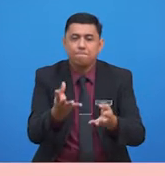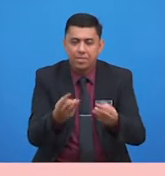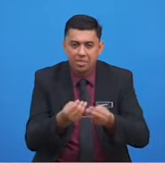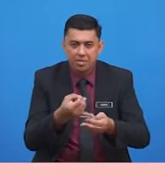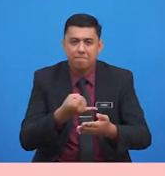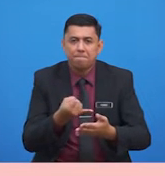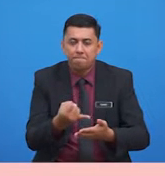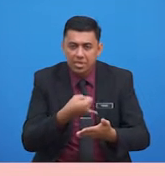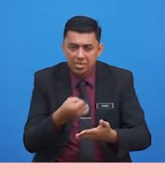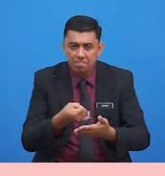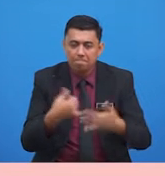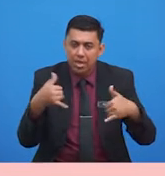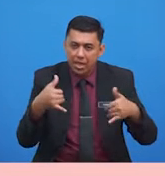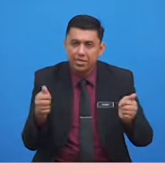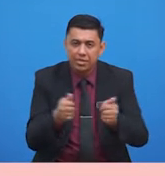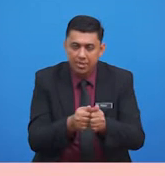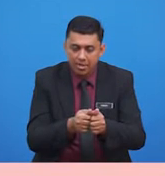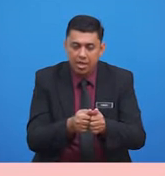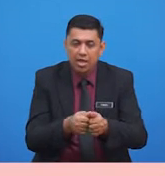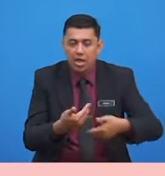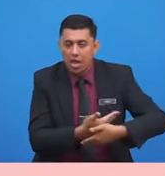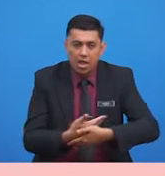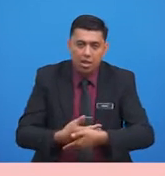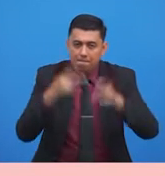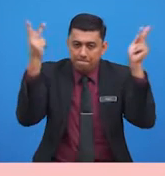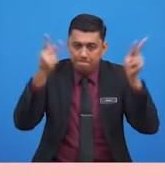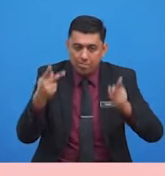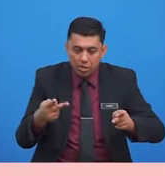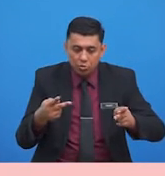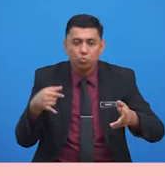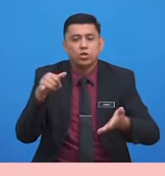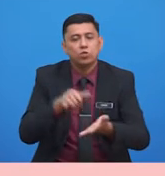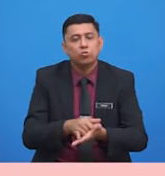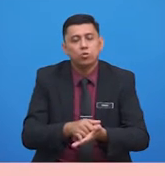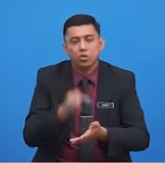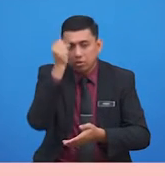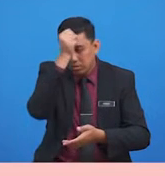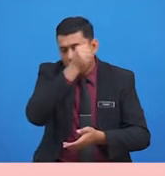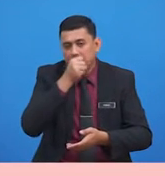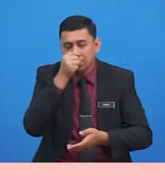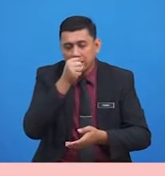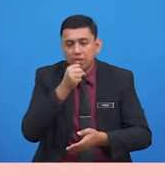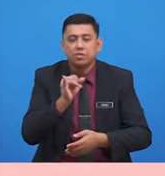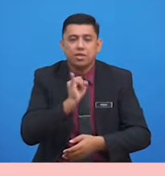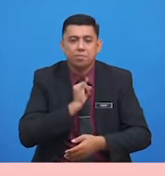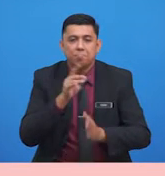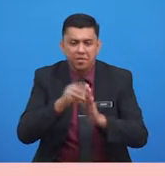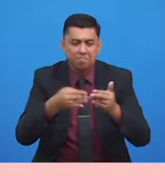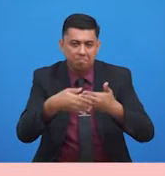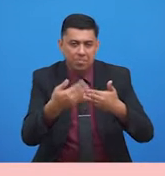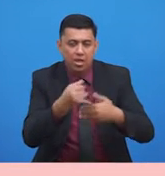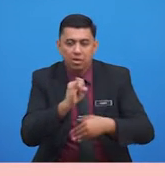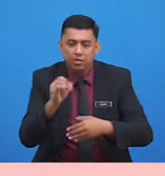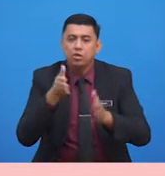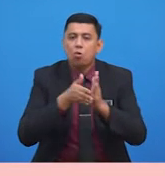keizinan untuk bermain dengan anak patung itu. Sikap saya disenangi oleh